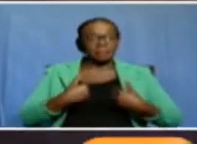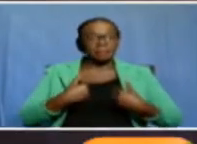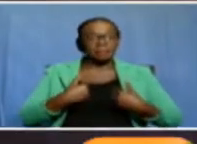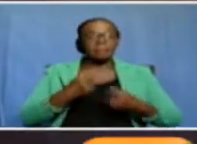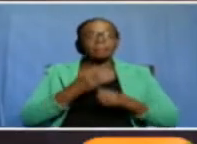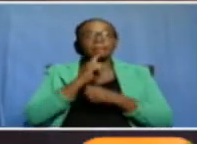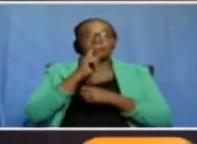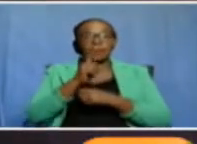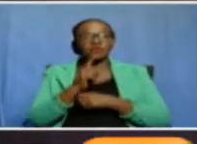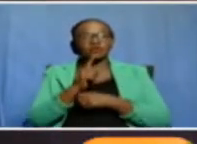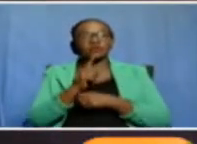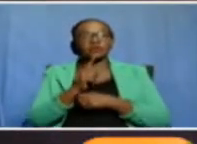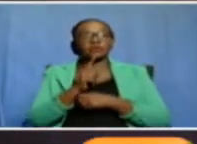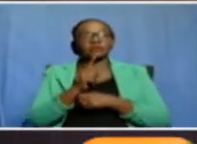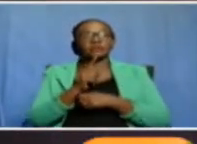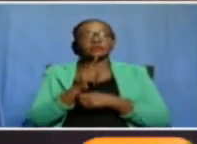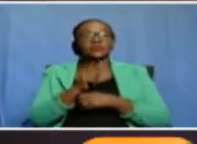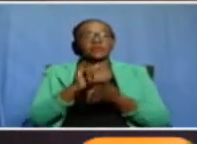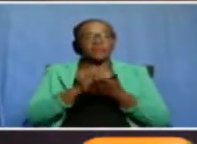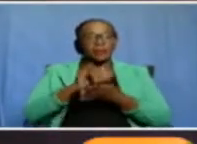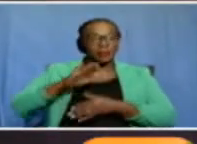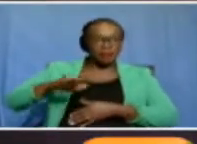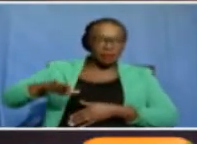kwamba ile hiyo deficit